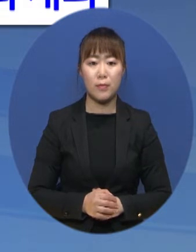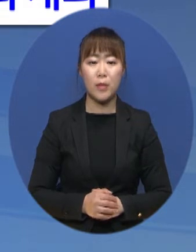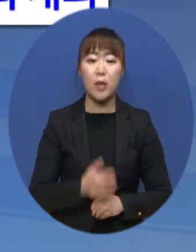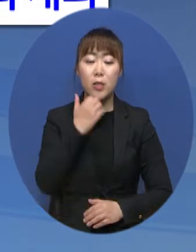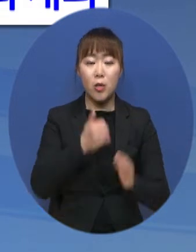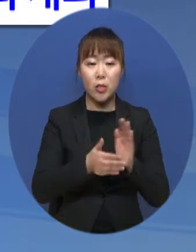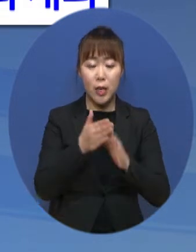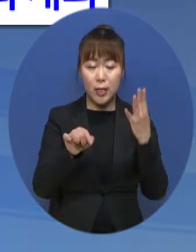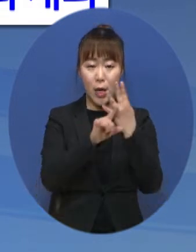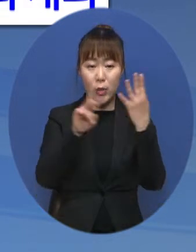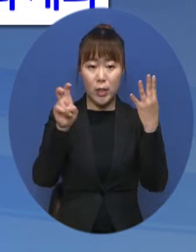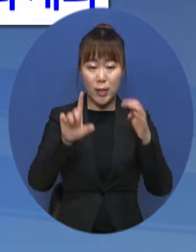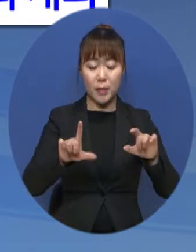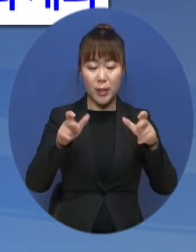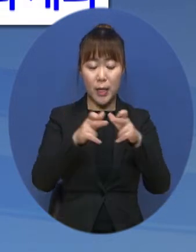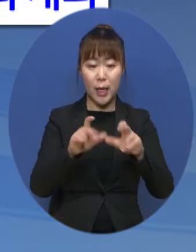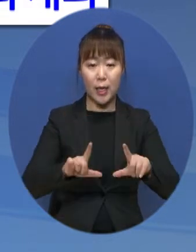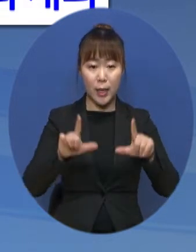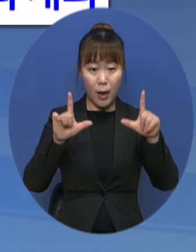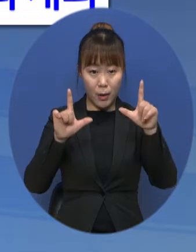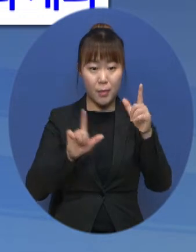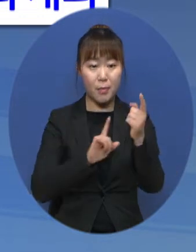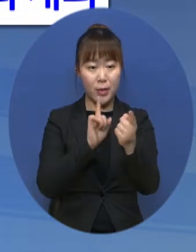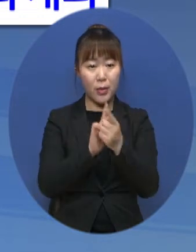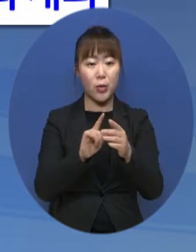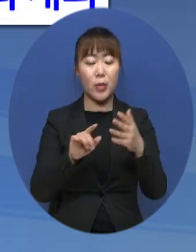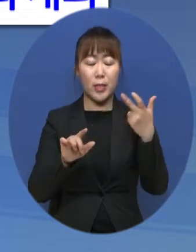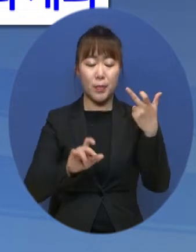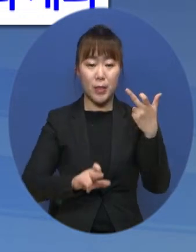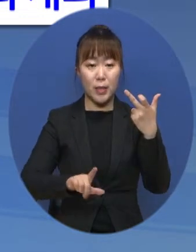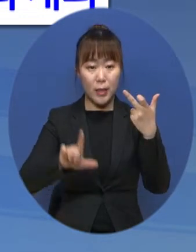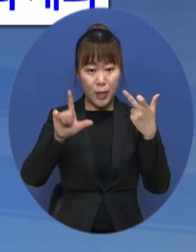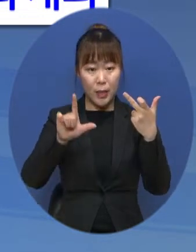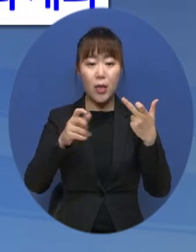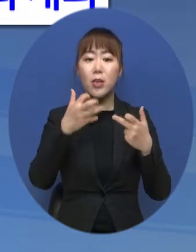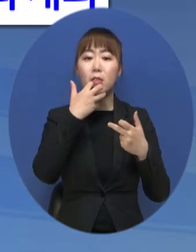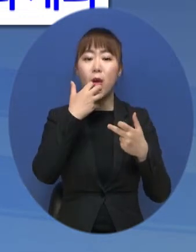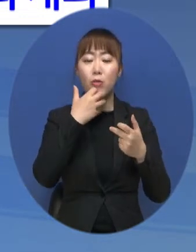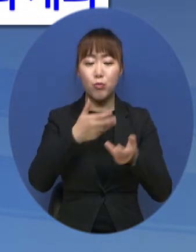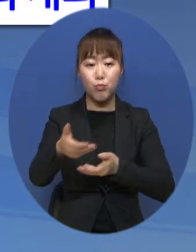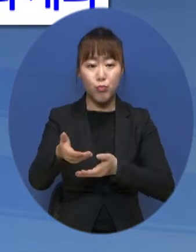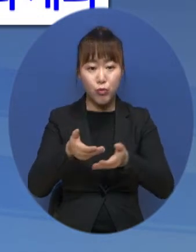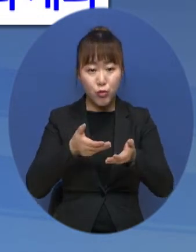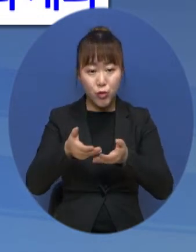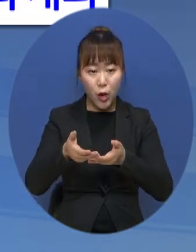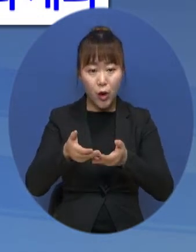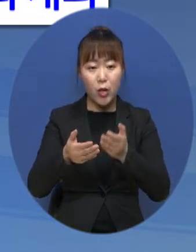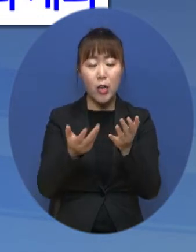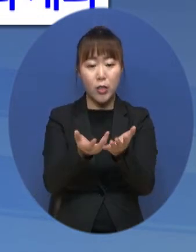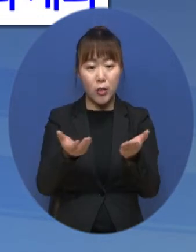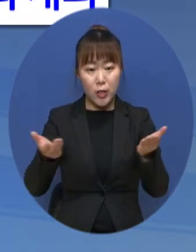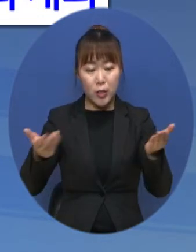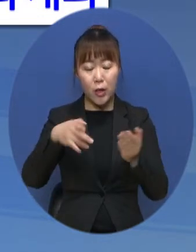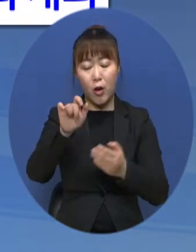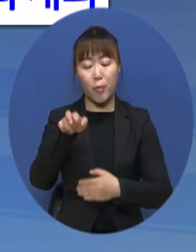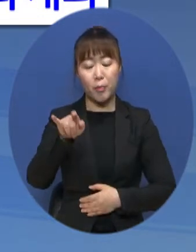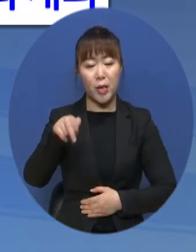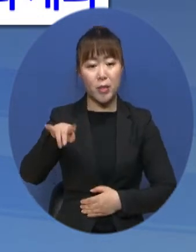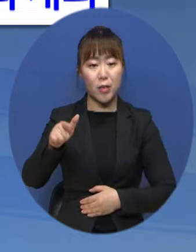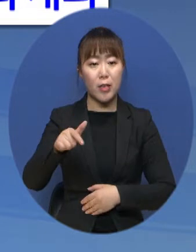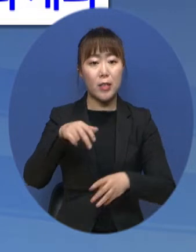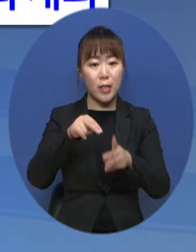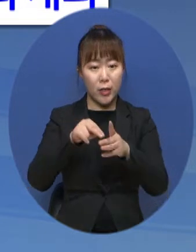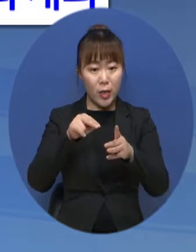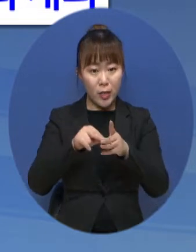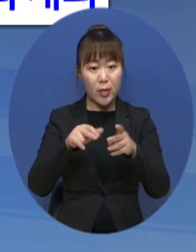서울시가 4월 20일 장애인의 날을 맞아 오는 17일 서울 무역 전시 컨벤션 센터에서 제16회 서울시 장애인